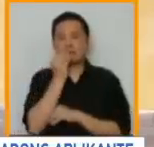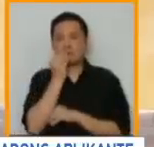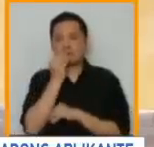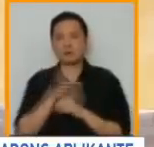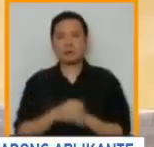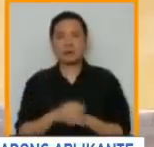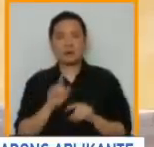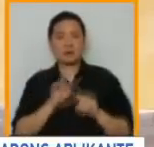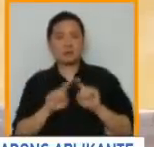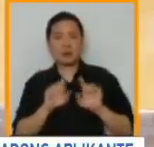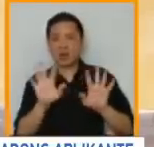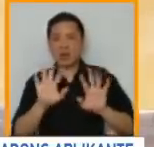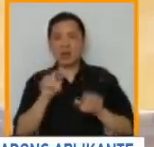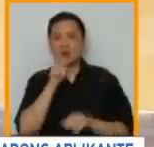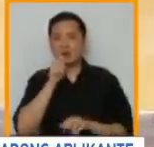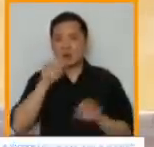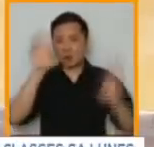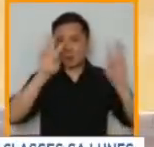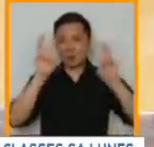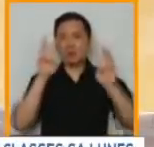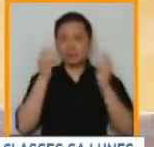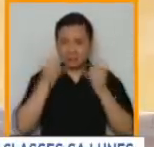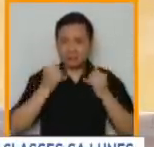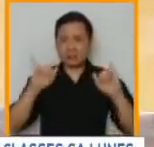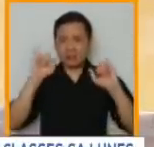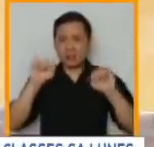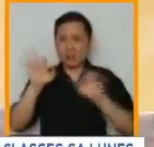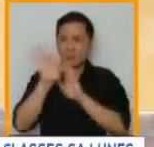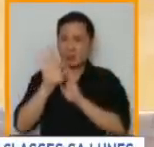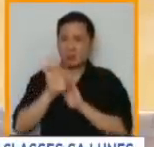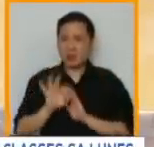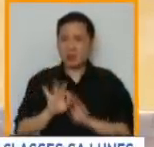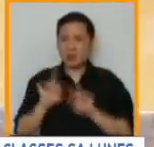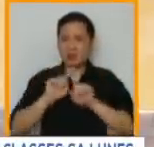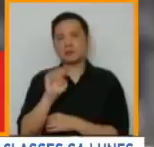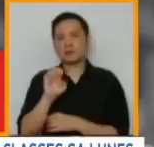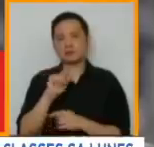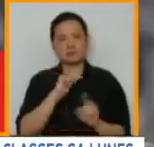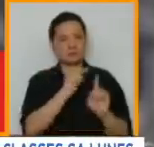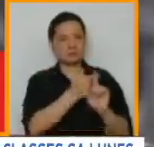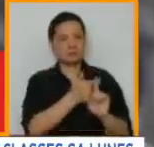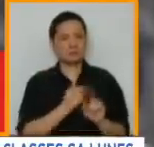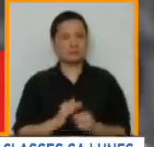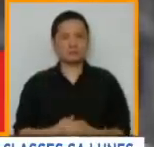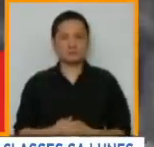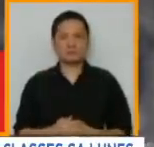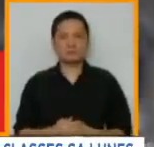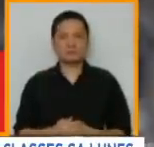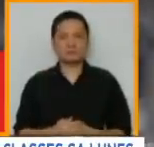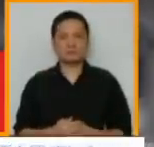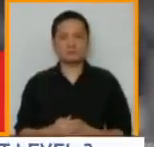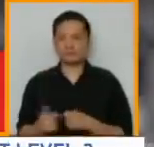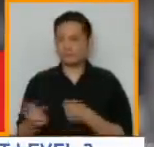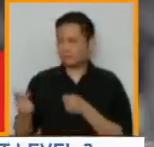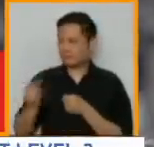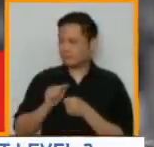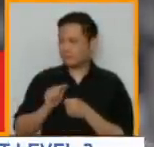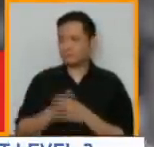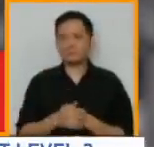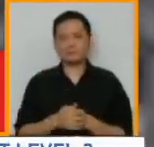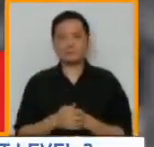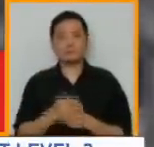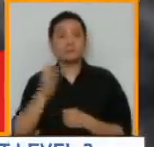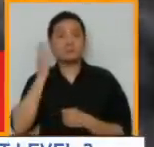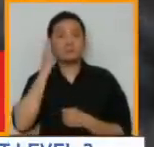mapagpipilian pa rin ang mga mamimili. May unang balita si Bernadette Reyes. kung kailan apektado ang mga kabuhayan dahil